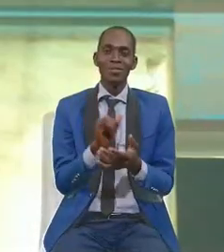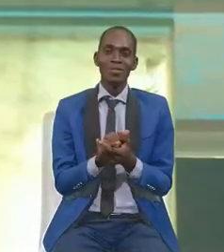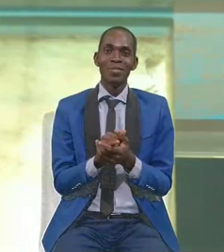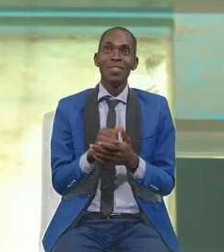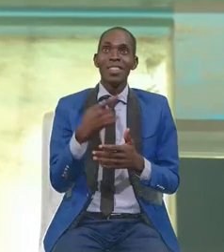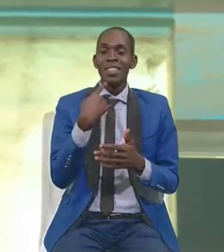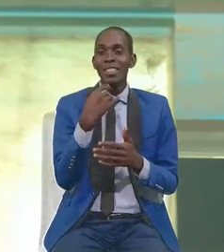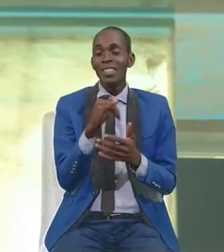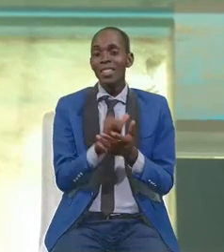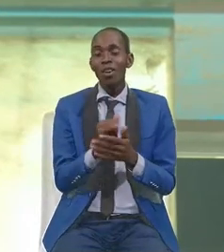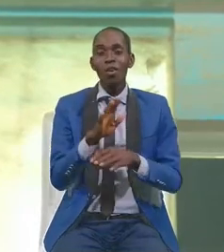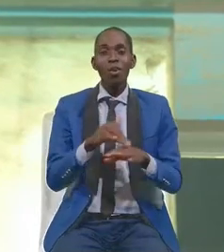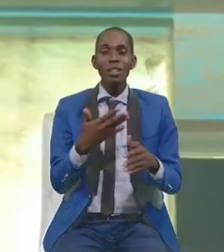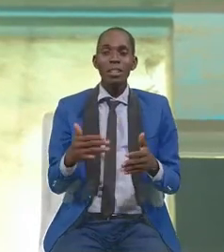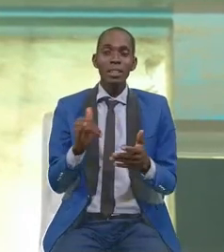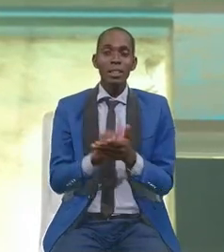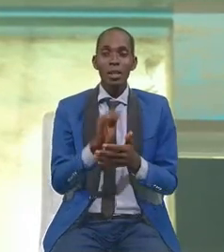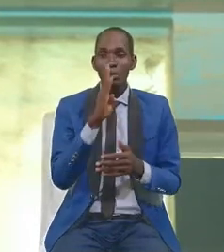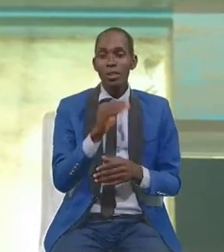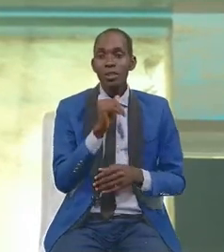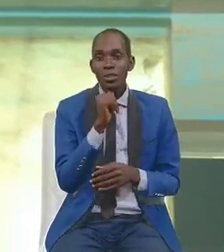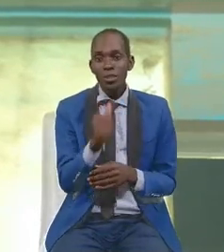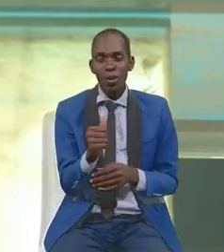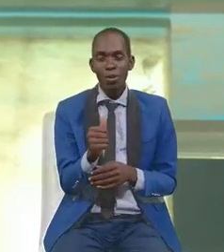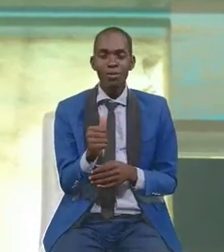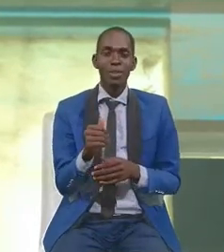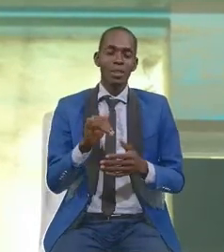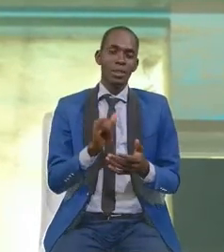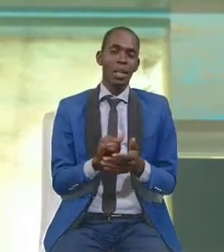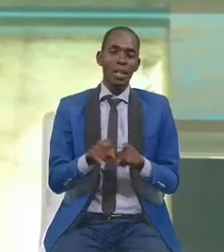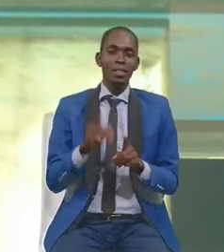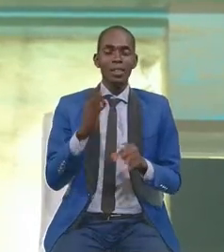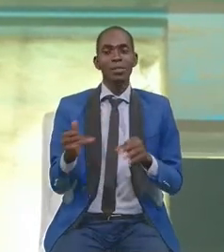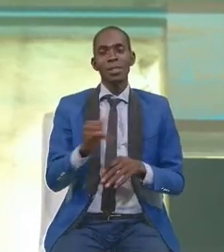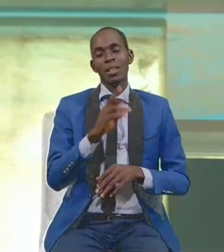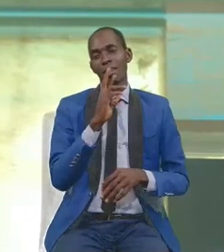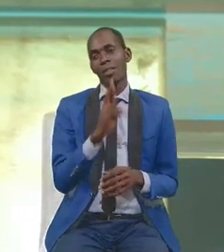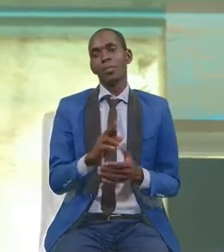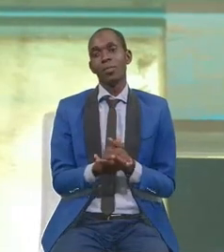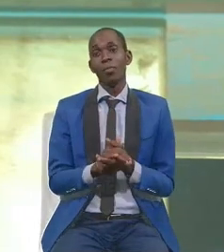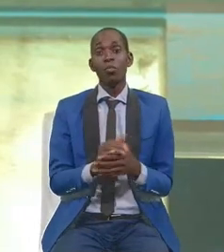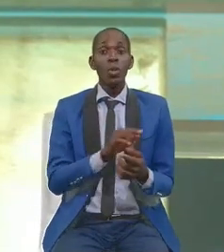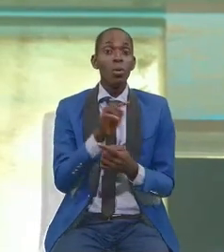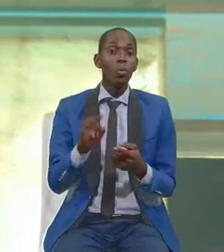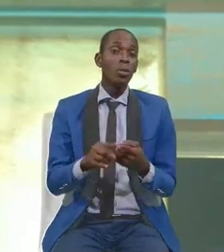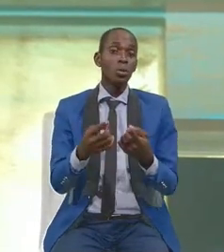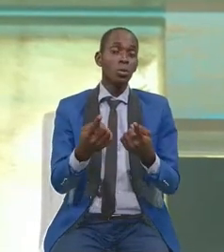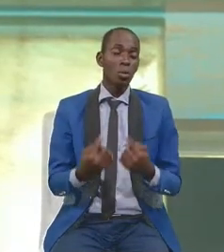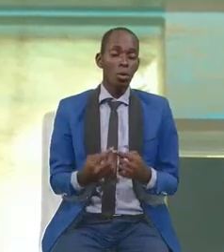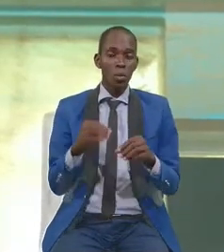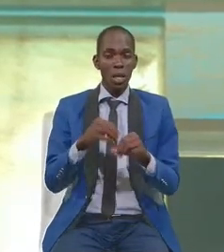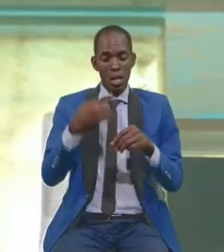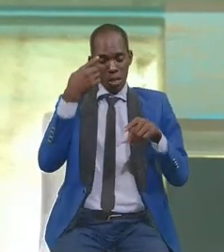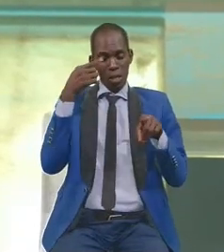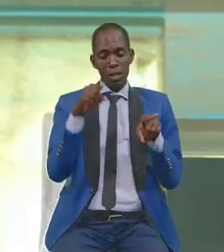les choses qui ne sont point comme si elle était. Si vous venez du côté du Seigneur, si vous venez en accord avec